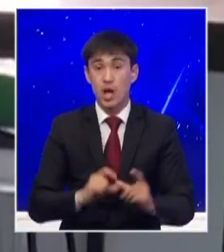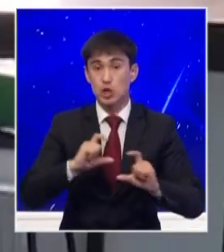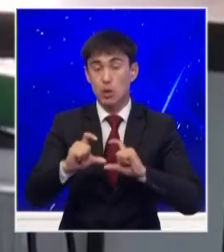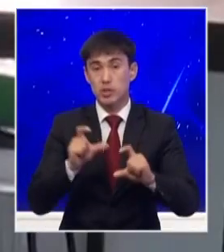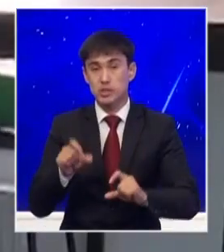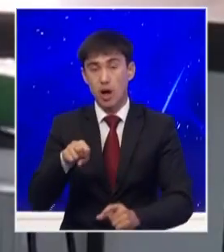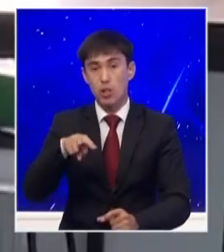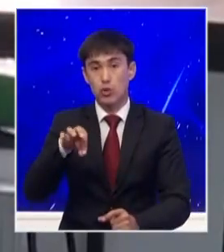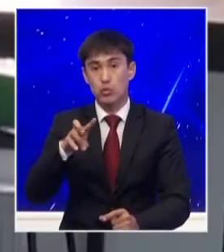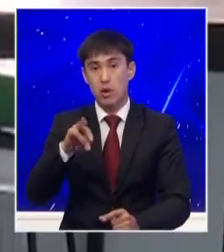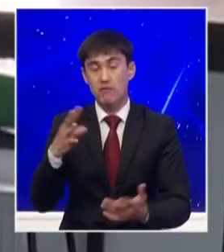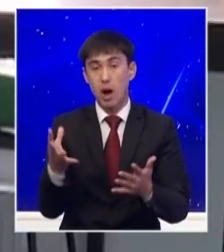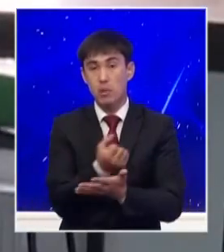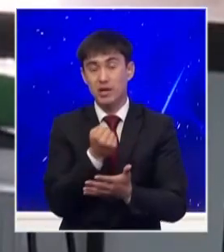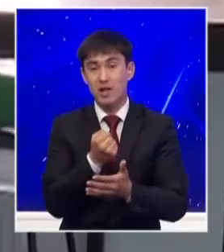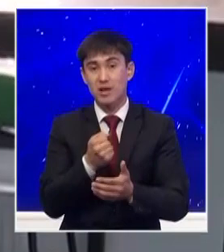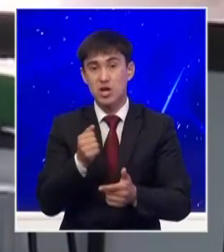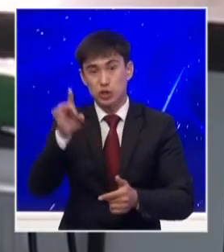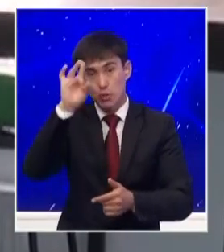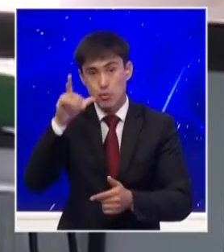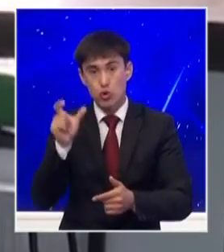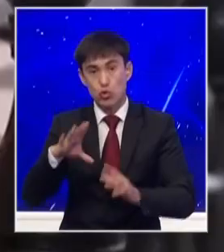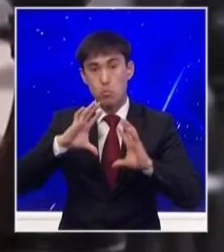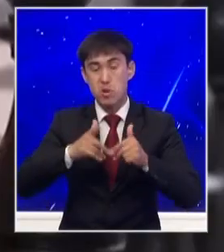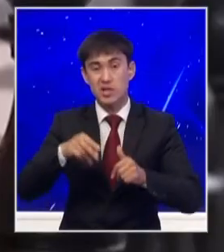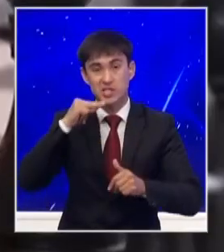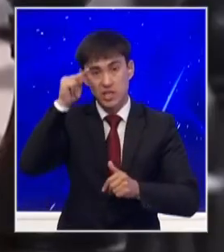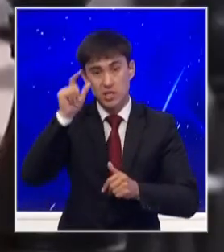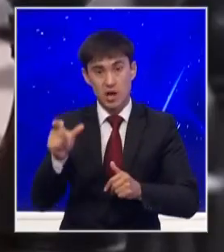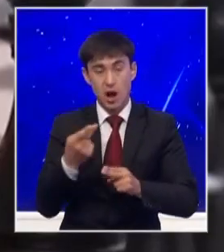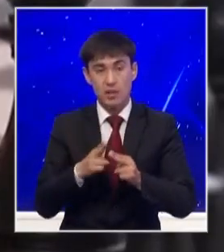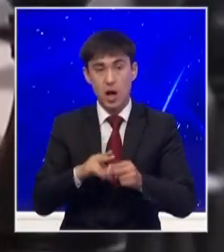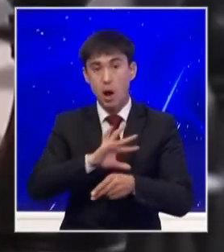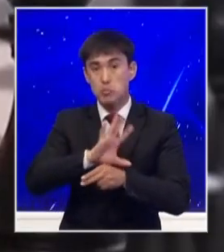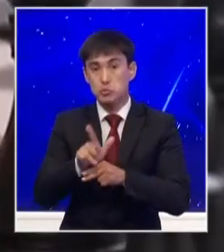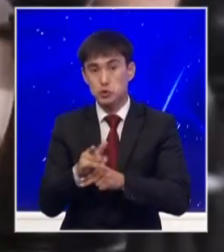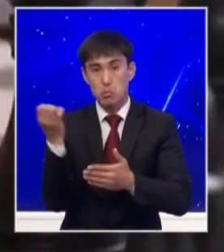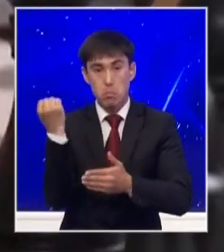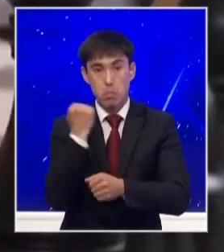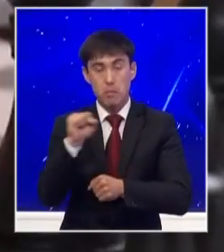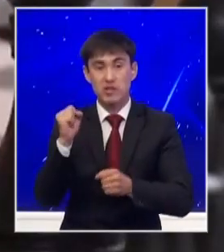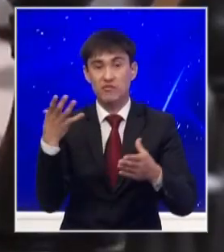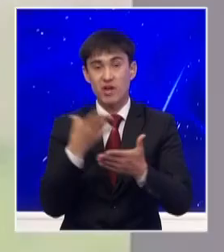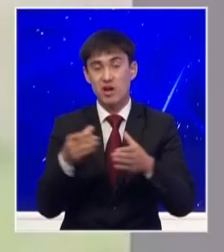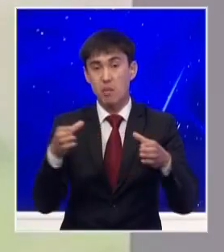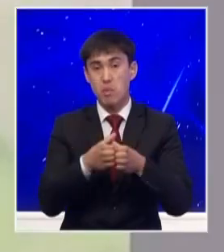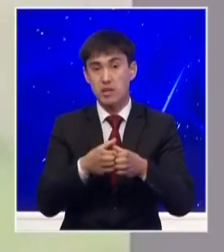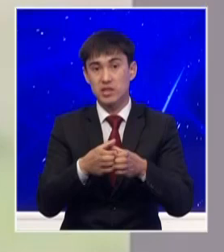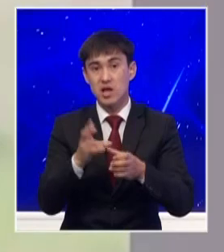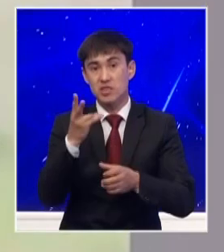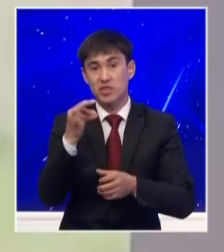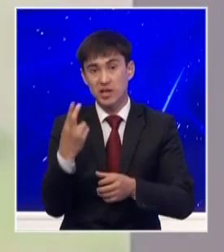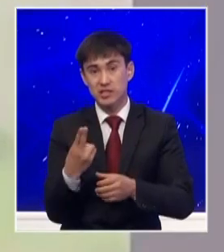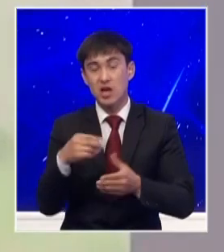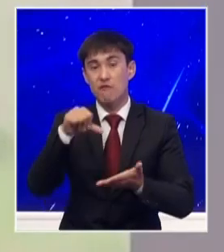Шахматистка Алуа Нурманова обыграла действующую чемпионку мира из Китая. Она обеспечила победу своей команде Созам Найтс. С